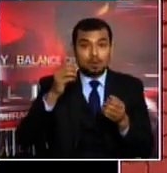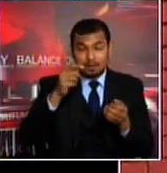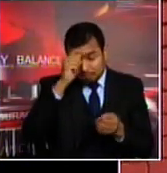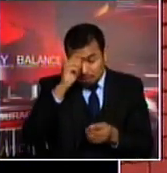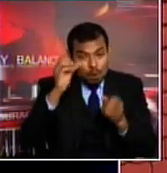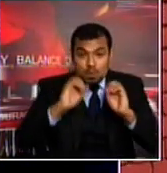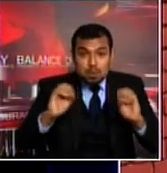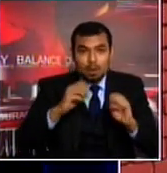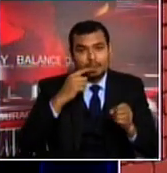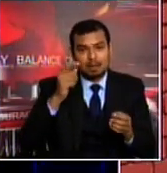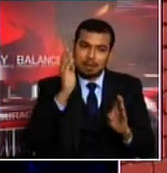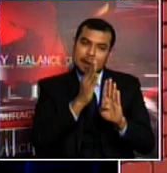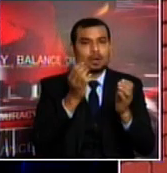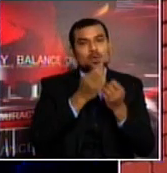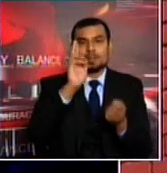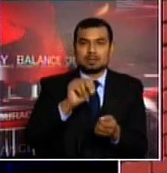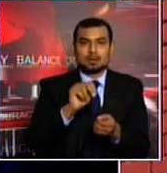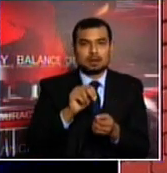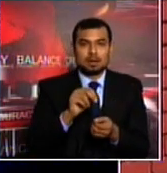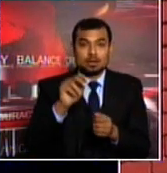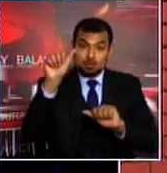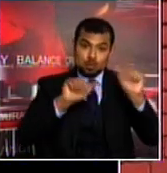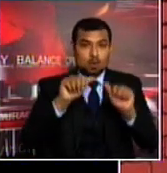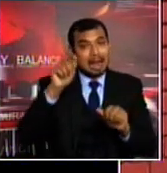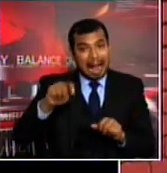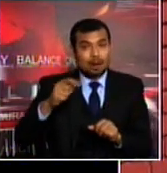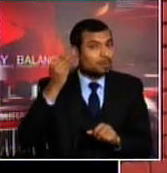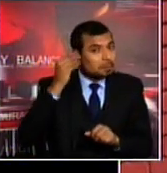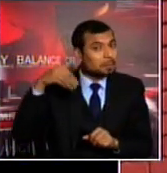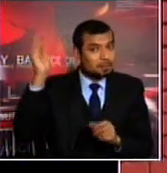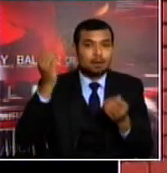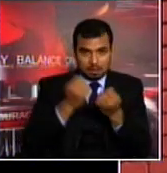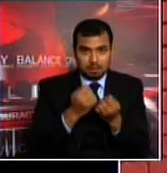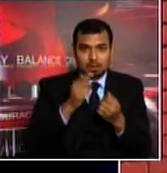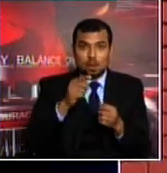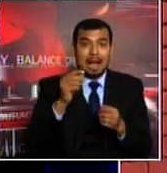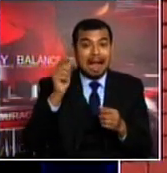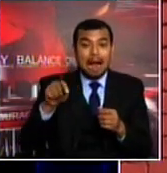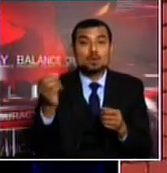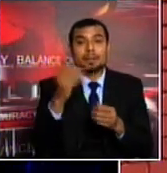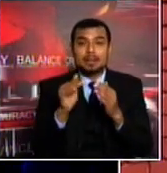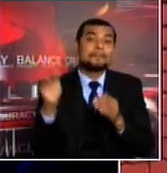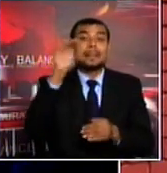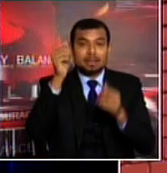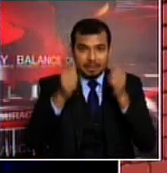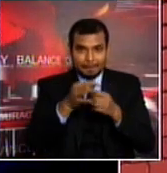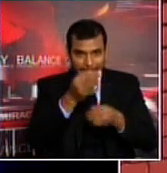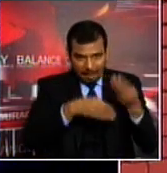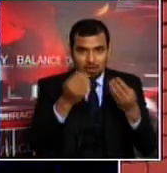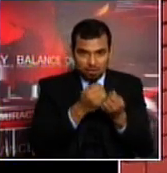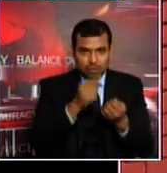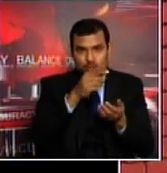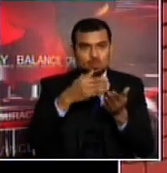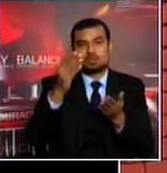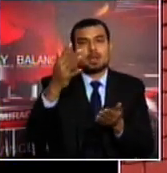पर्छ, त्यसमा दुई मात्रै छैन हेर्नुहोस् होइन, जसले कानुन अटेर गर्छ, कानुनभन्दा माथि रहेर व्यवसाय सञ्चालन गर्ने छुट कसैलाई छैन नि। त्यसैले बढी लिएको